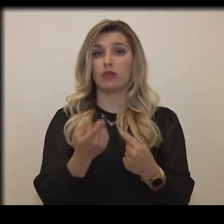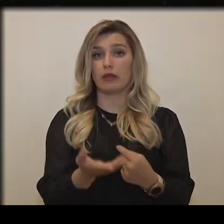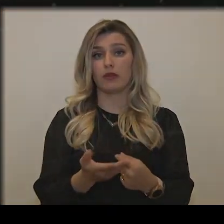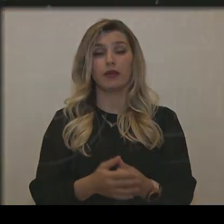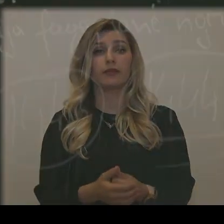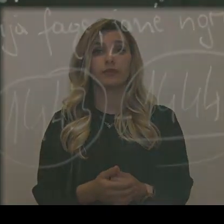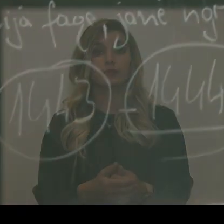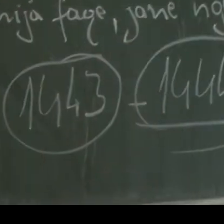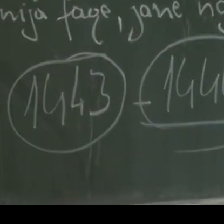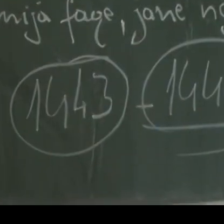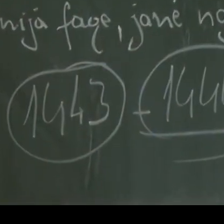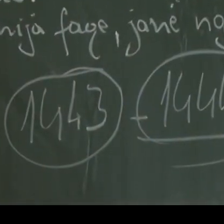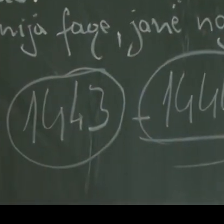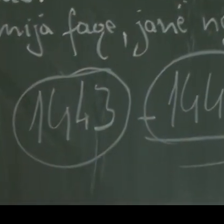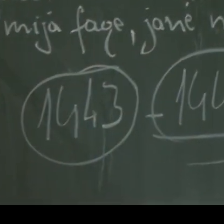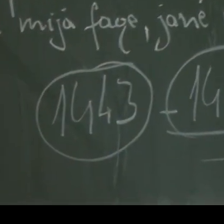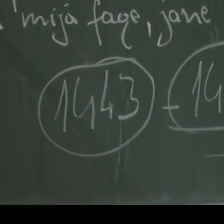këtë.